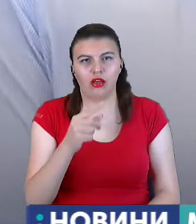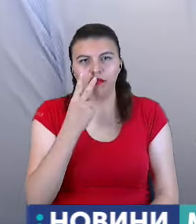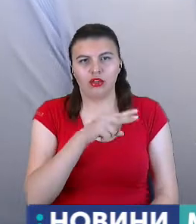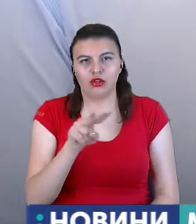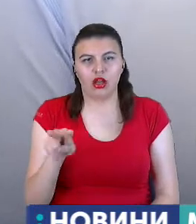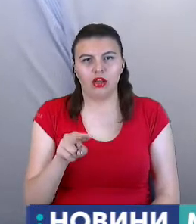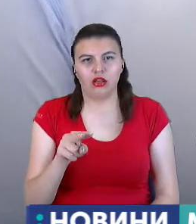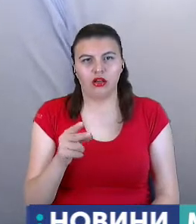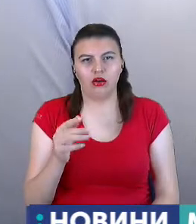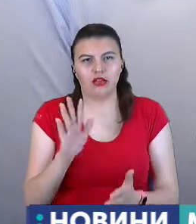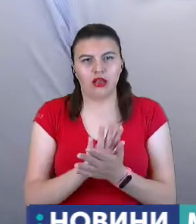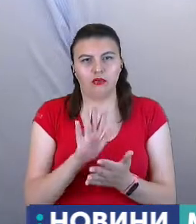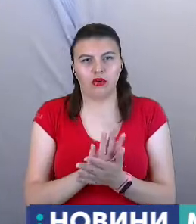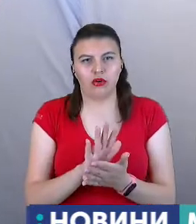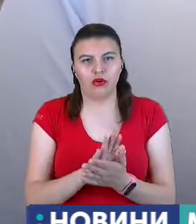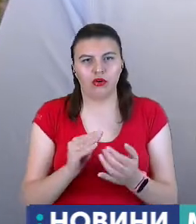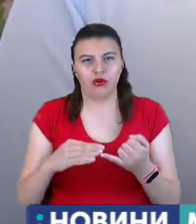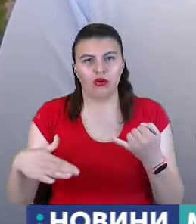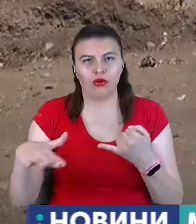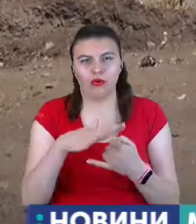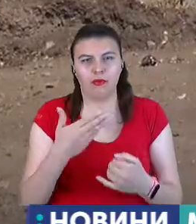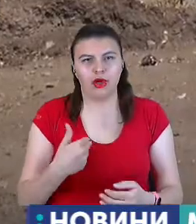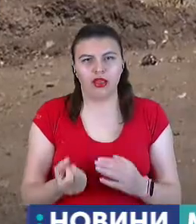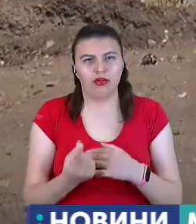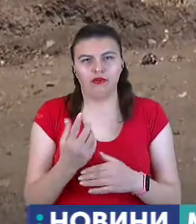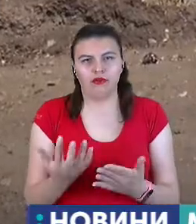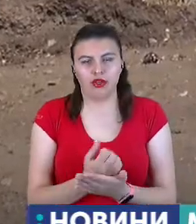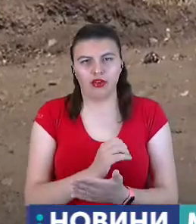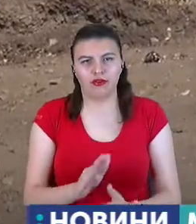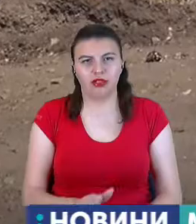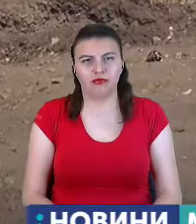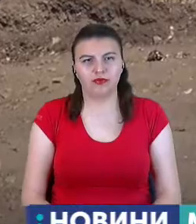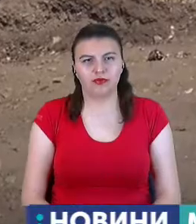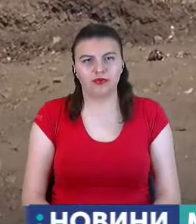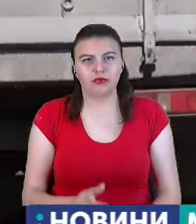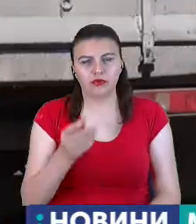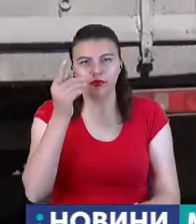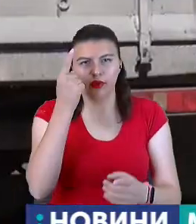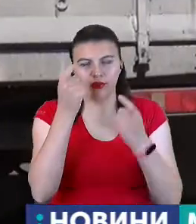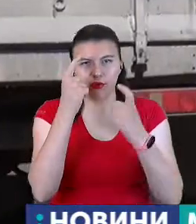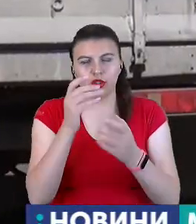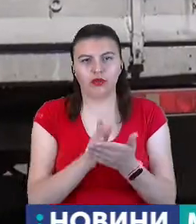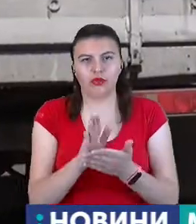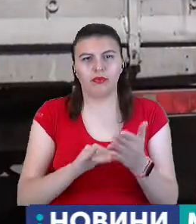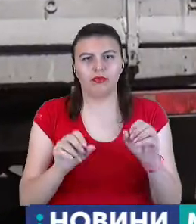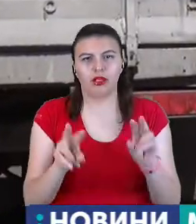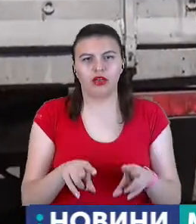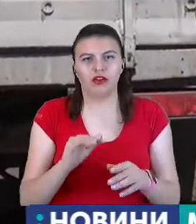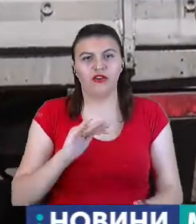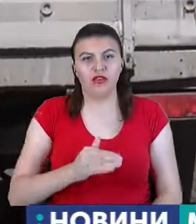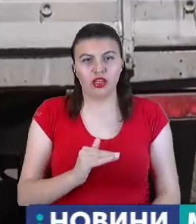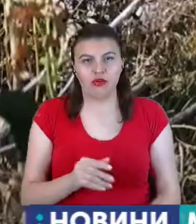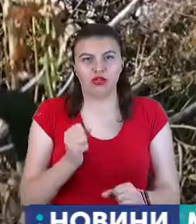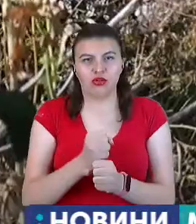ознак забруднення ґрунтів ми не виявили. За інформацією Служби безпеки України, фірма перетворила полігон на